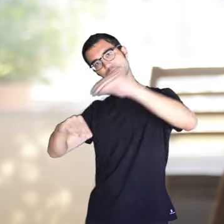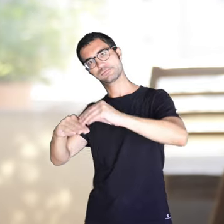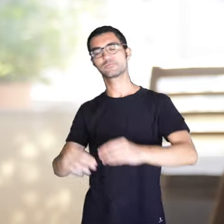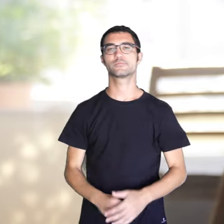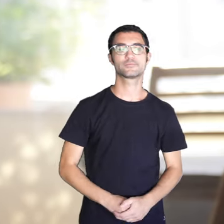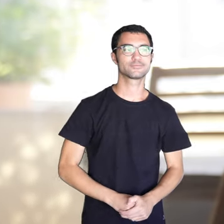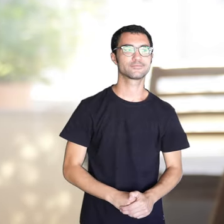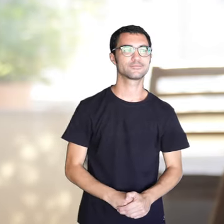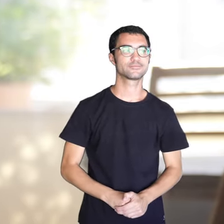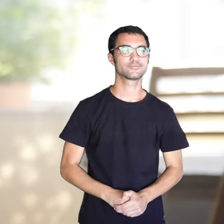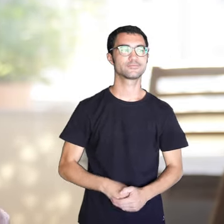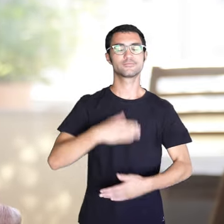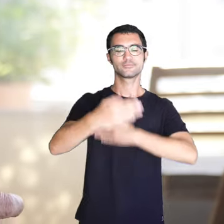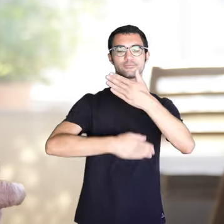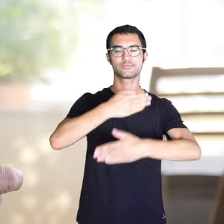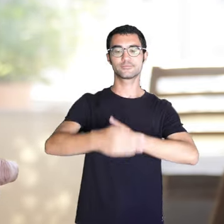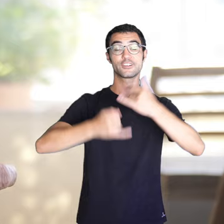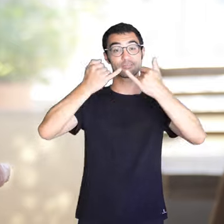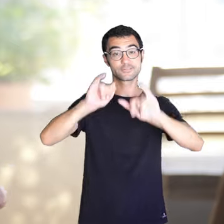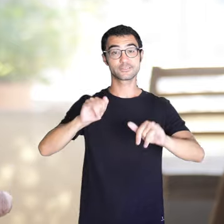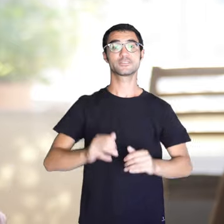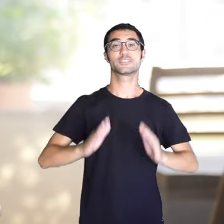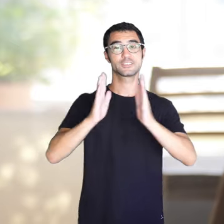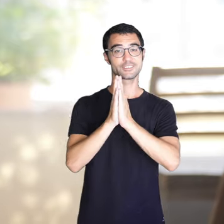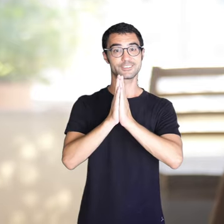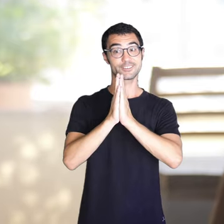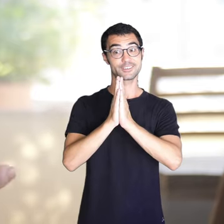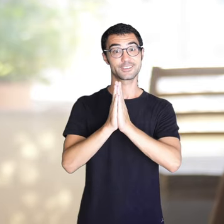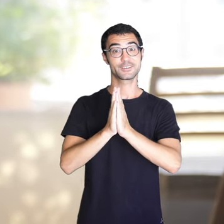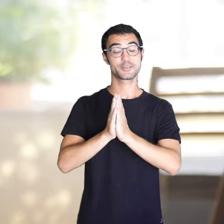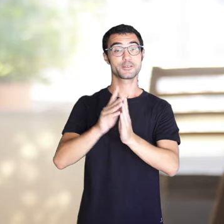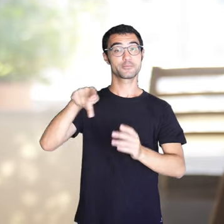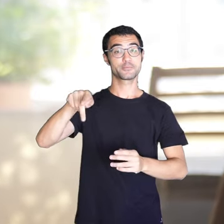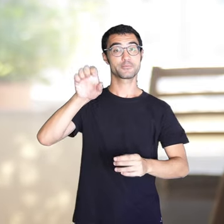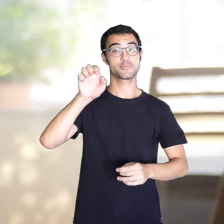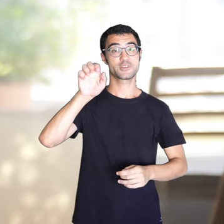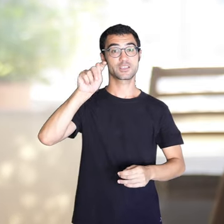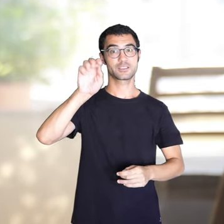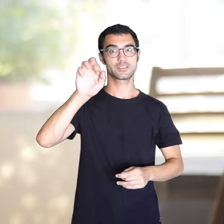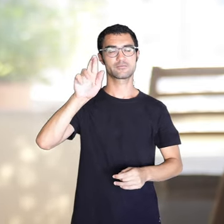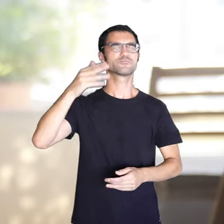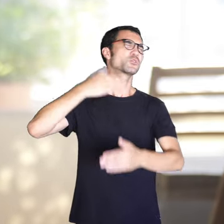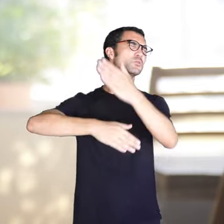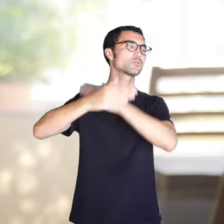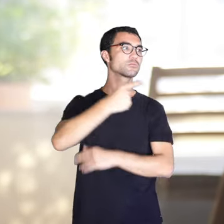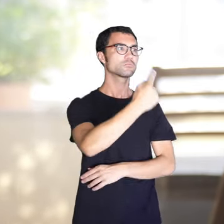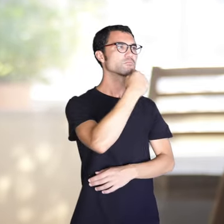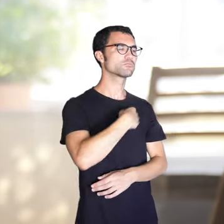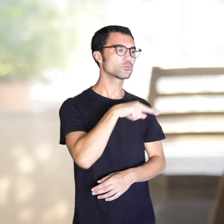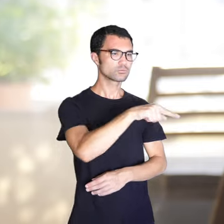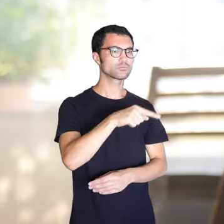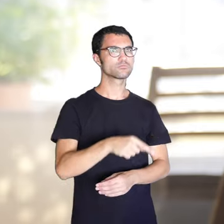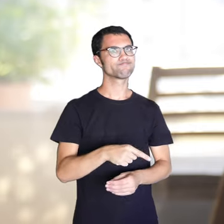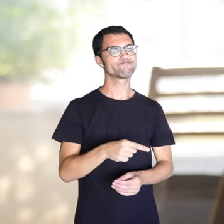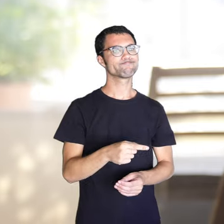I aquí se feia de Sant Pere. Un any se'm van venir i me van dir tot l'hora de fer un seguro.